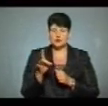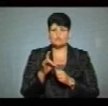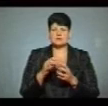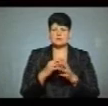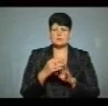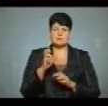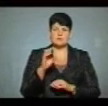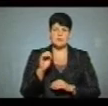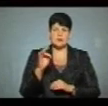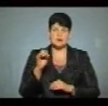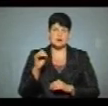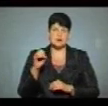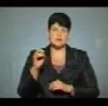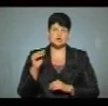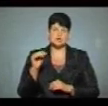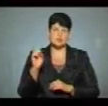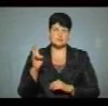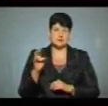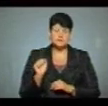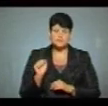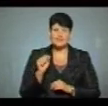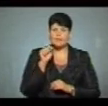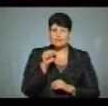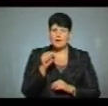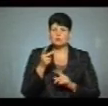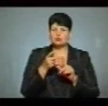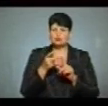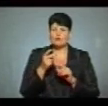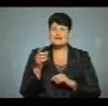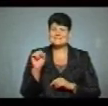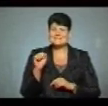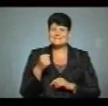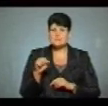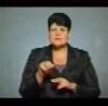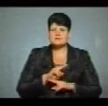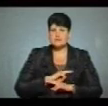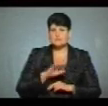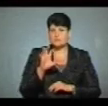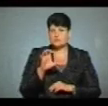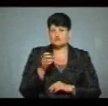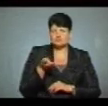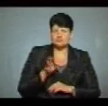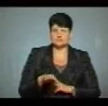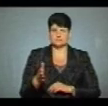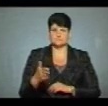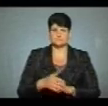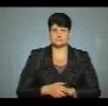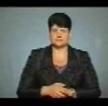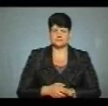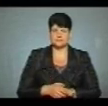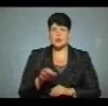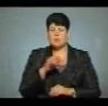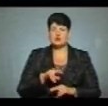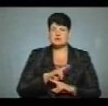начальник обласної Держекоінспекції Едуард Ференц. Там 2 серпня загинуло більше 500 рибин. Про